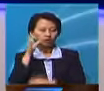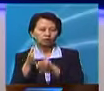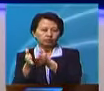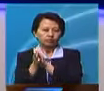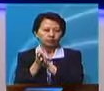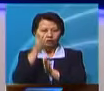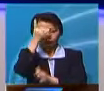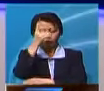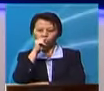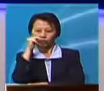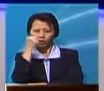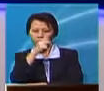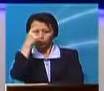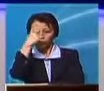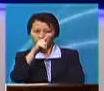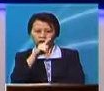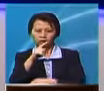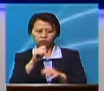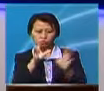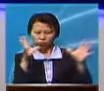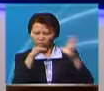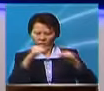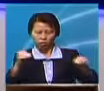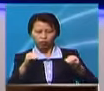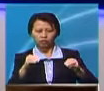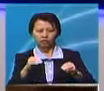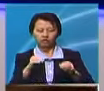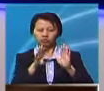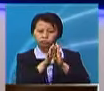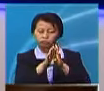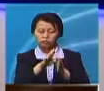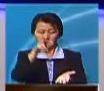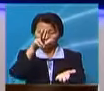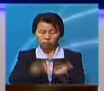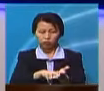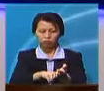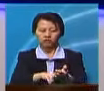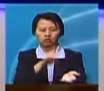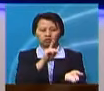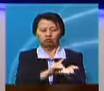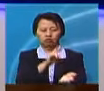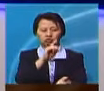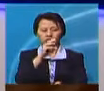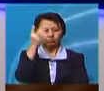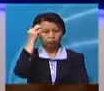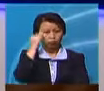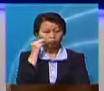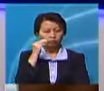permohonan Datuk Seri Najib untuk memadamkan afidavit diikrarkan Tun Dr. Mahathir Mohamad.